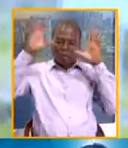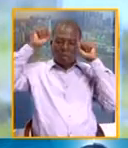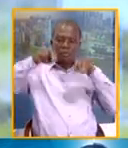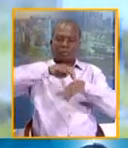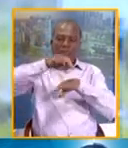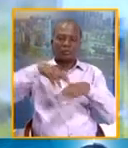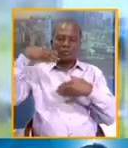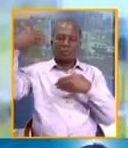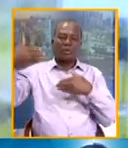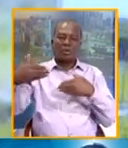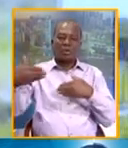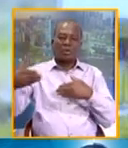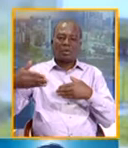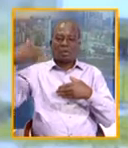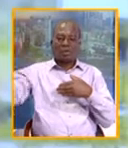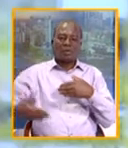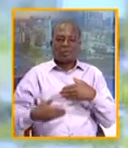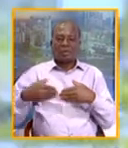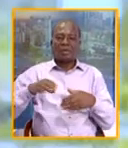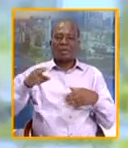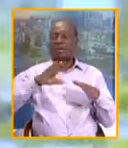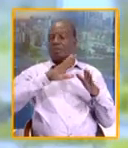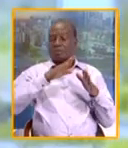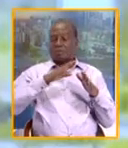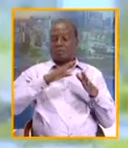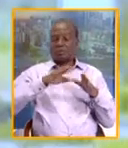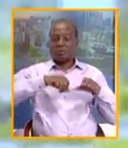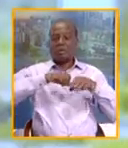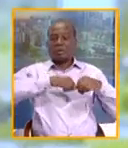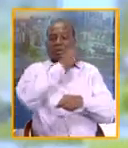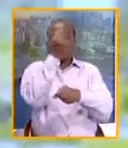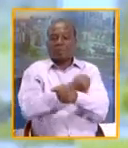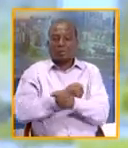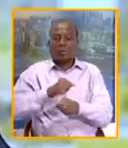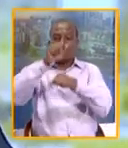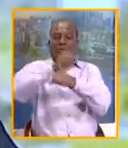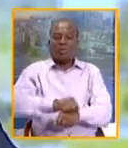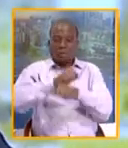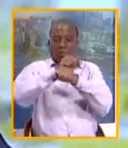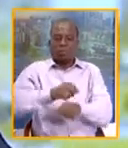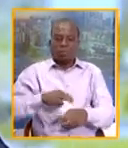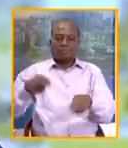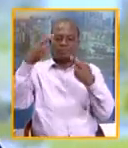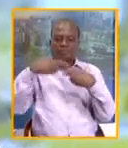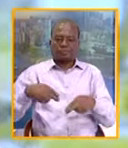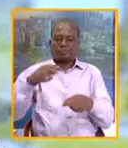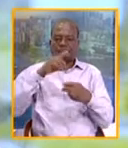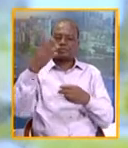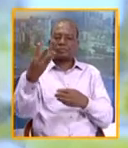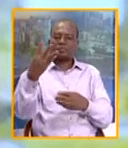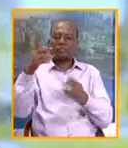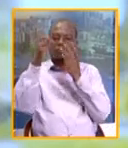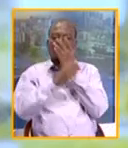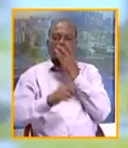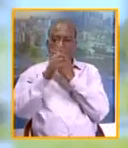la république a reçu les élus les cadres et les autorités coutumières du sud comoé ils sont venus des quatre départements bassam